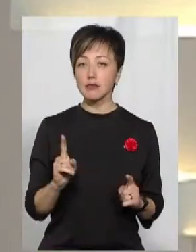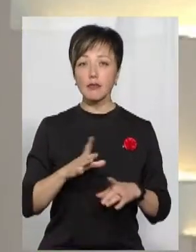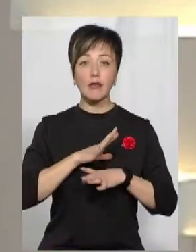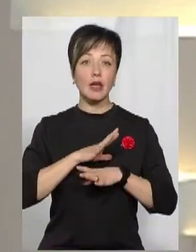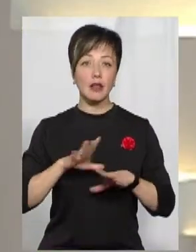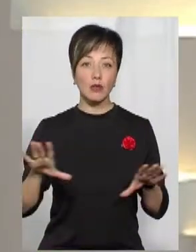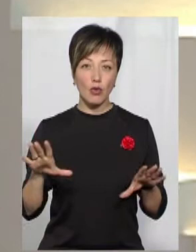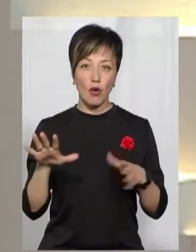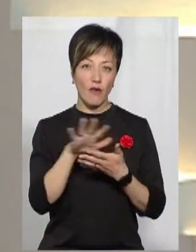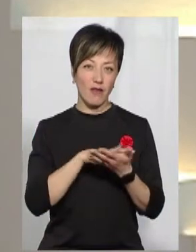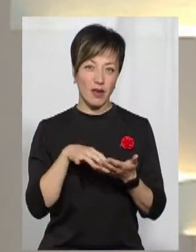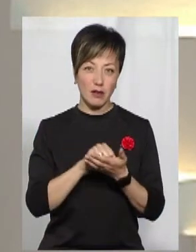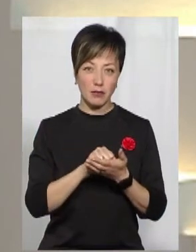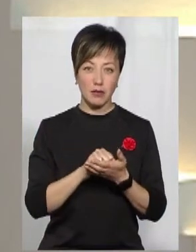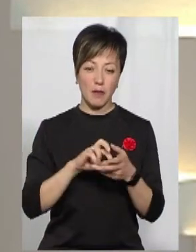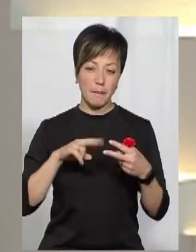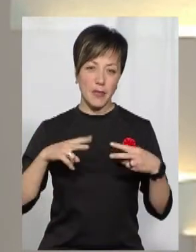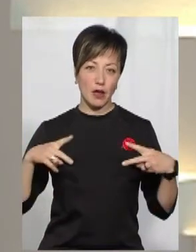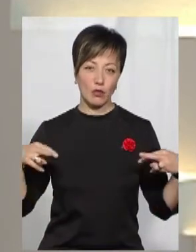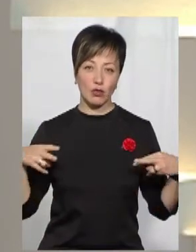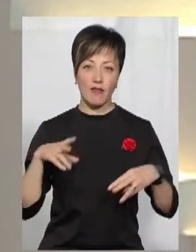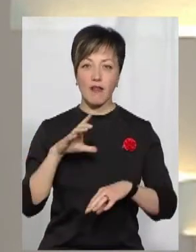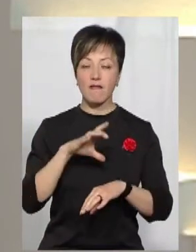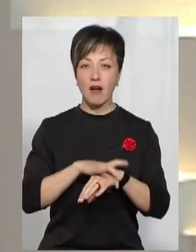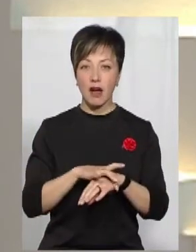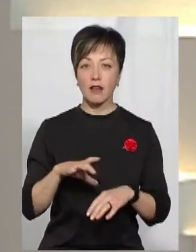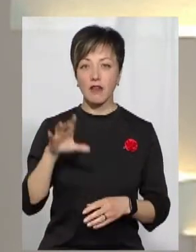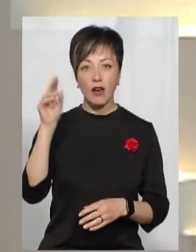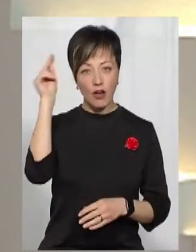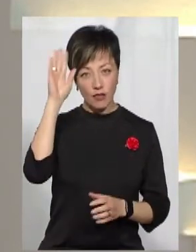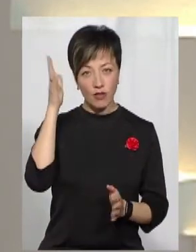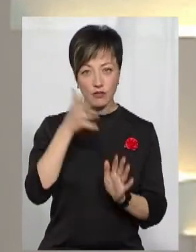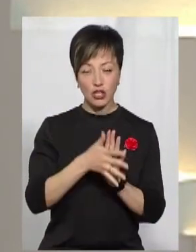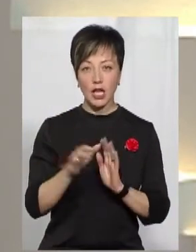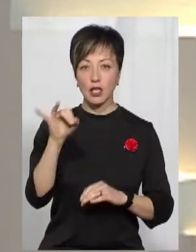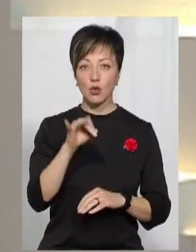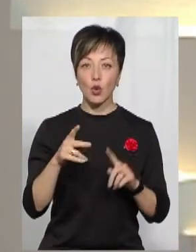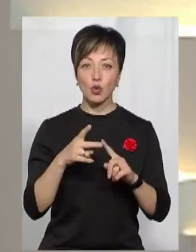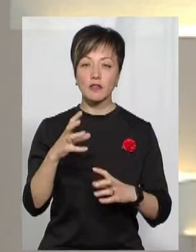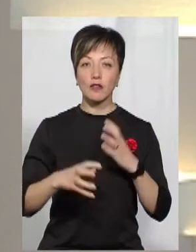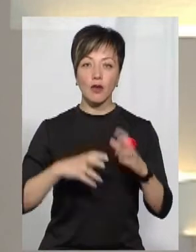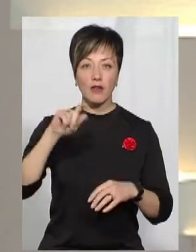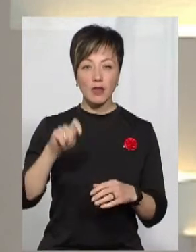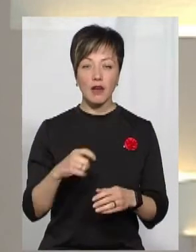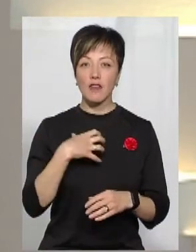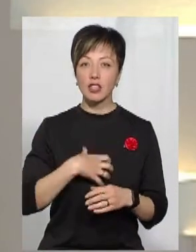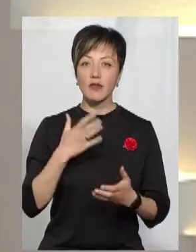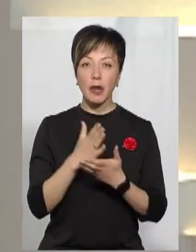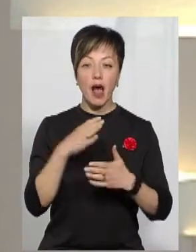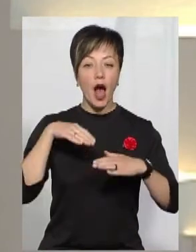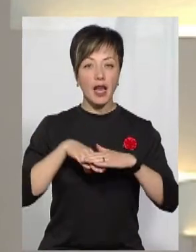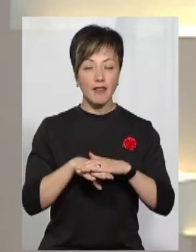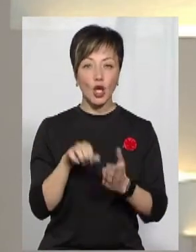було викривлень і перекручування фактів для вивчення історії Другої світової війни, важливими є архівні